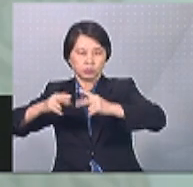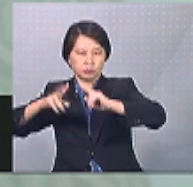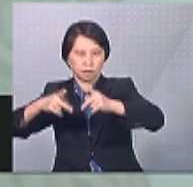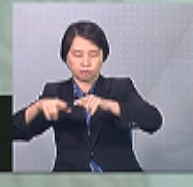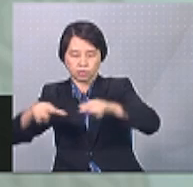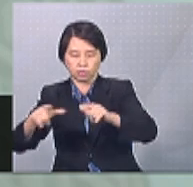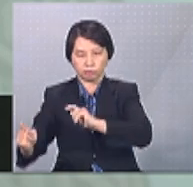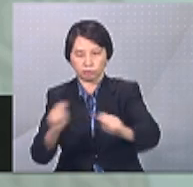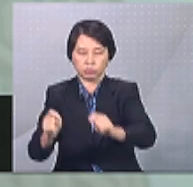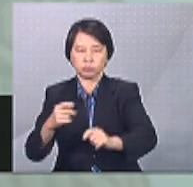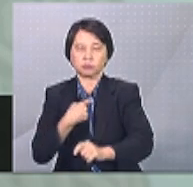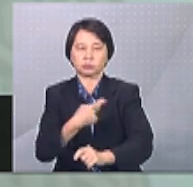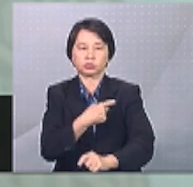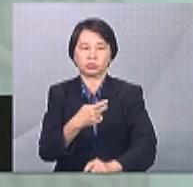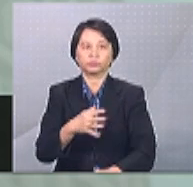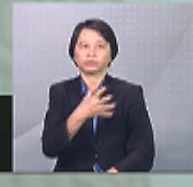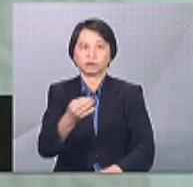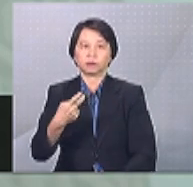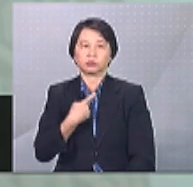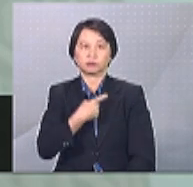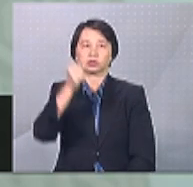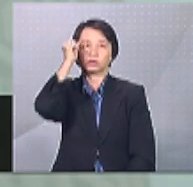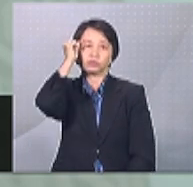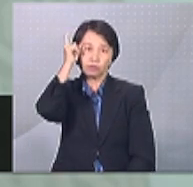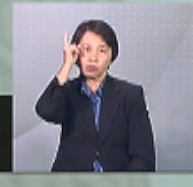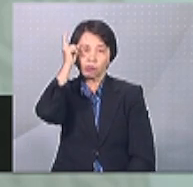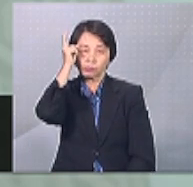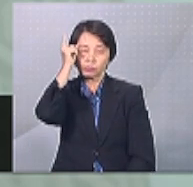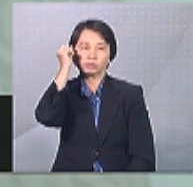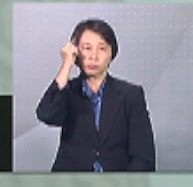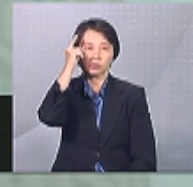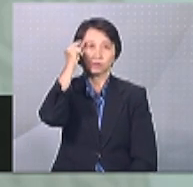kita. Dan kita faham dari segi